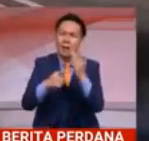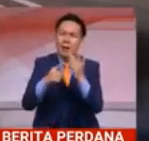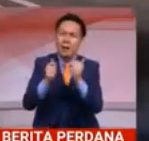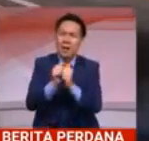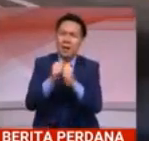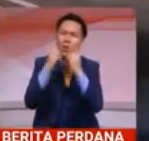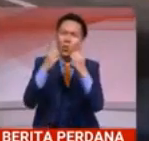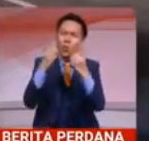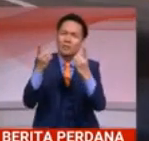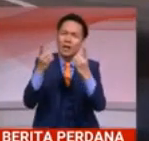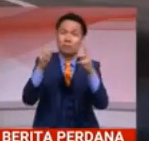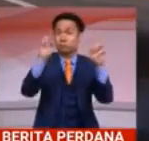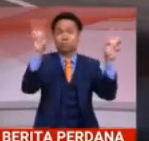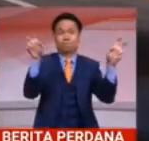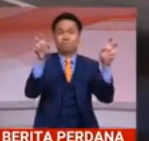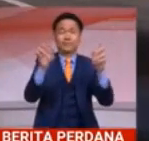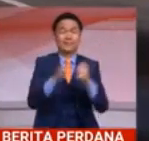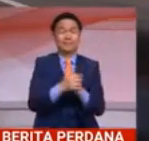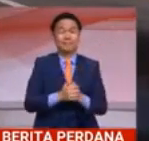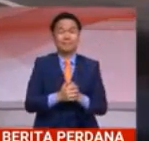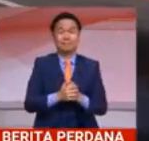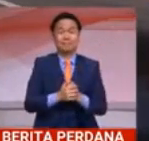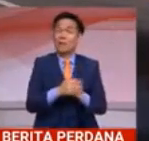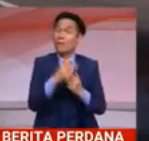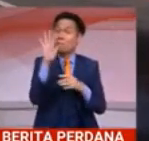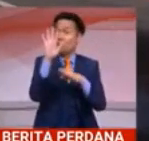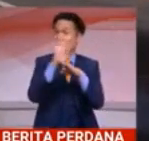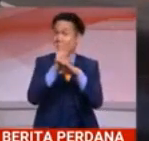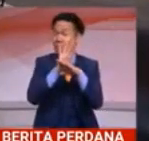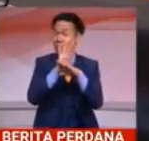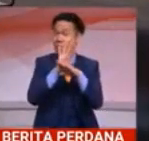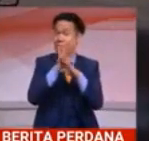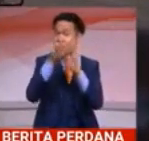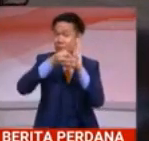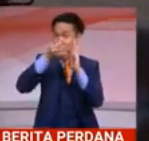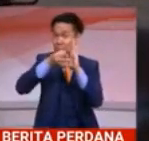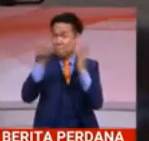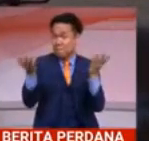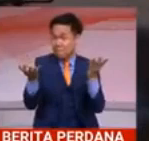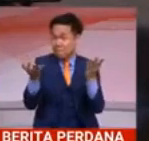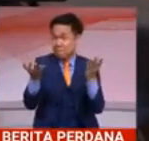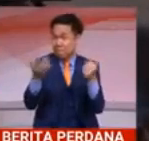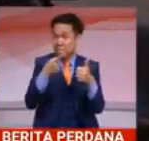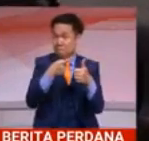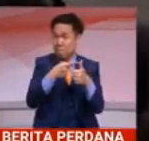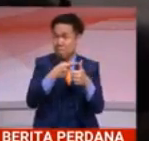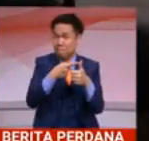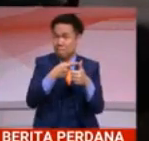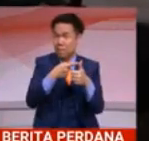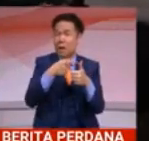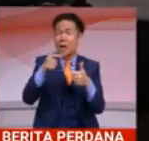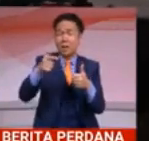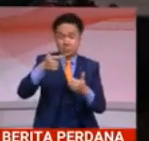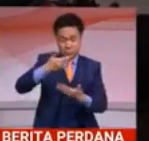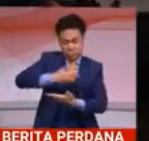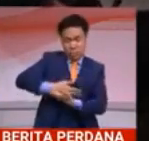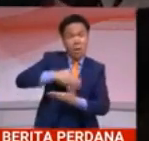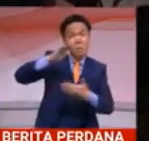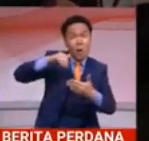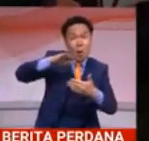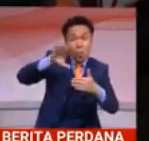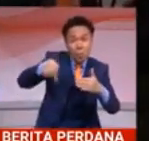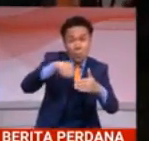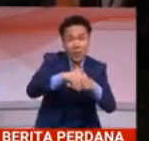Ali. Baik, karya itu mengetengahkan pelbagai mesej, antaranya isu anak luar nikah dengan fahaman